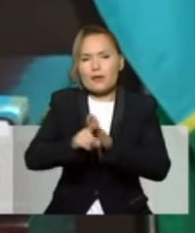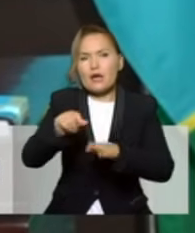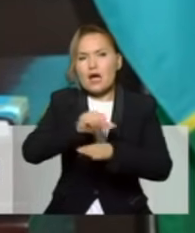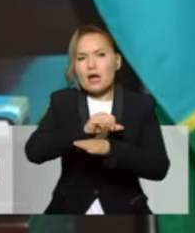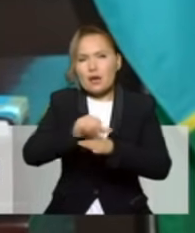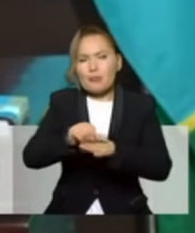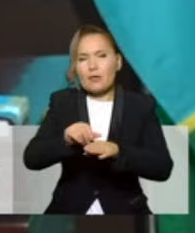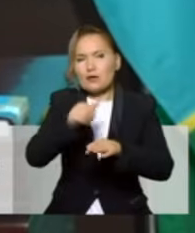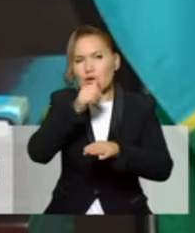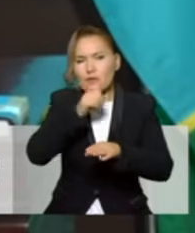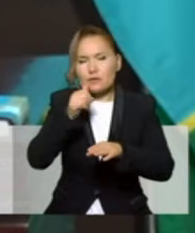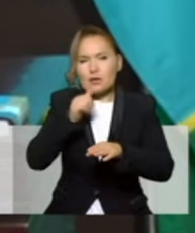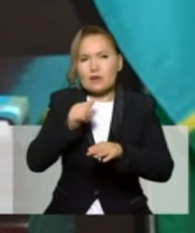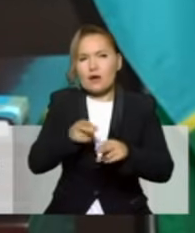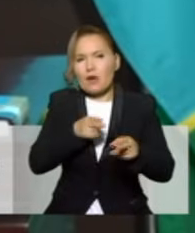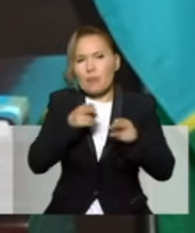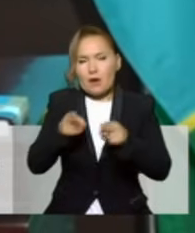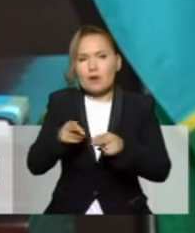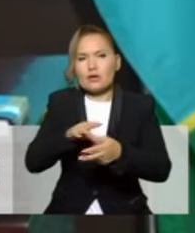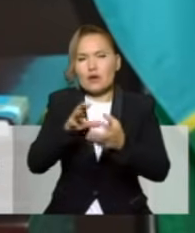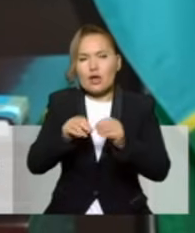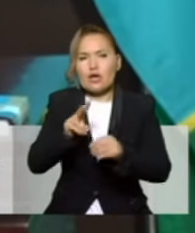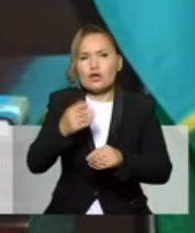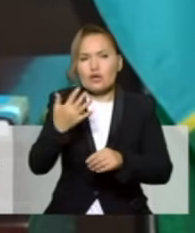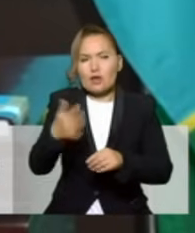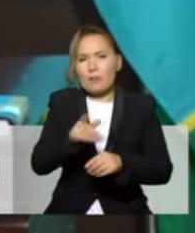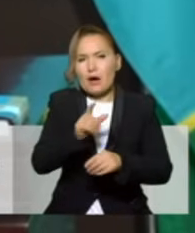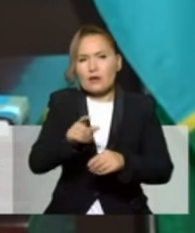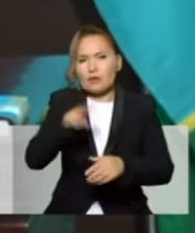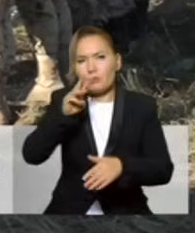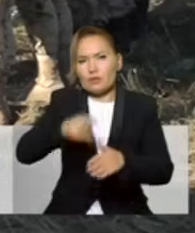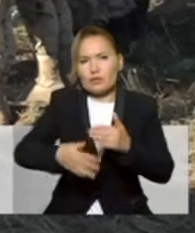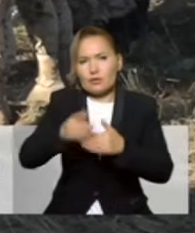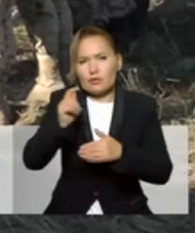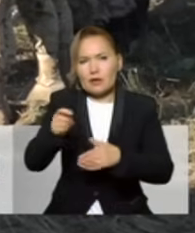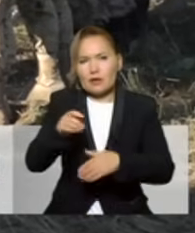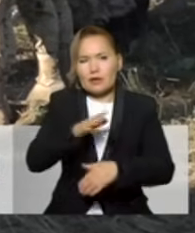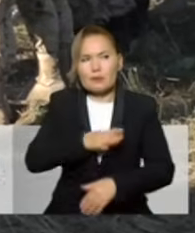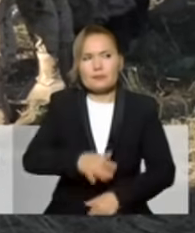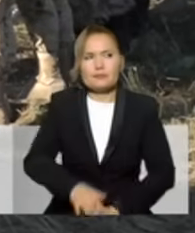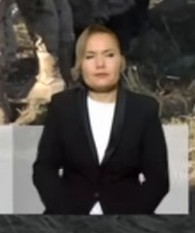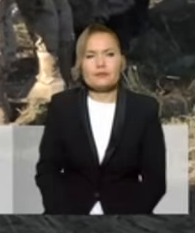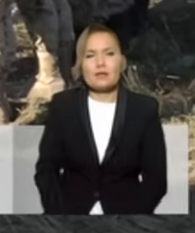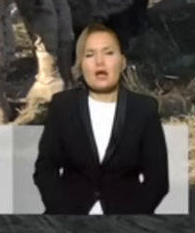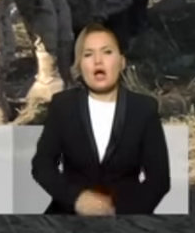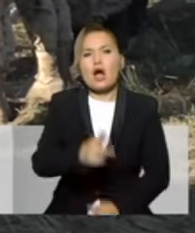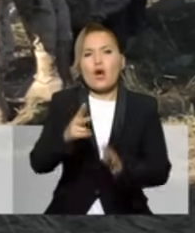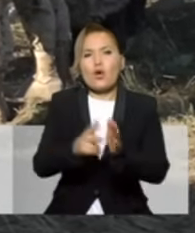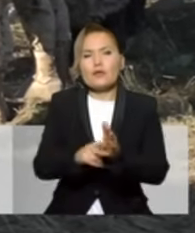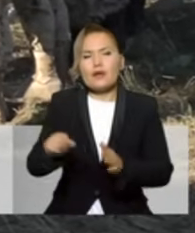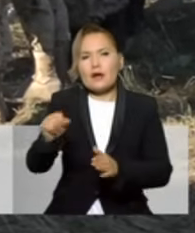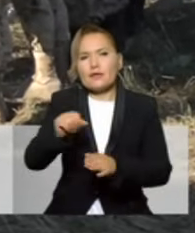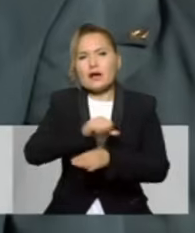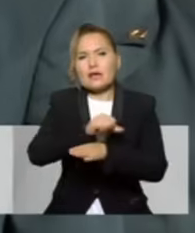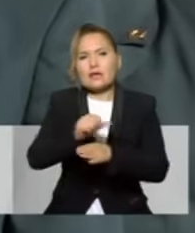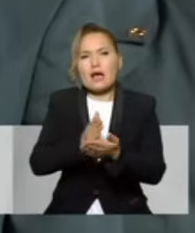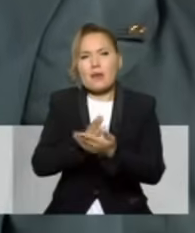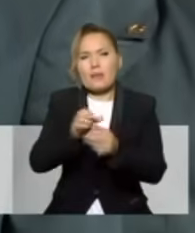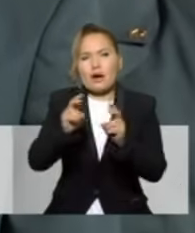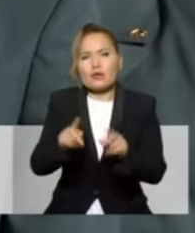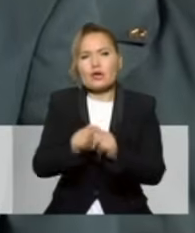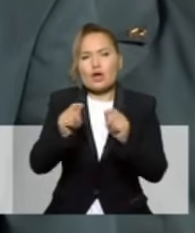аймағына келу тәртібін бұзған 250-ден аса шетелдік әкімшілік жазаға тартылды. 18 тамыз шегара қызметінің